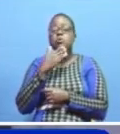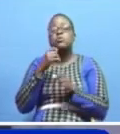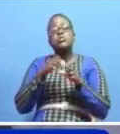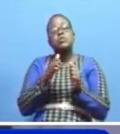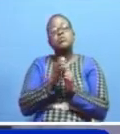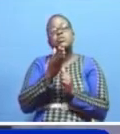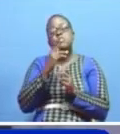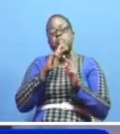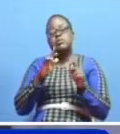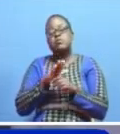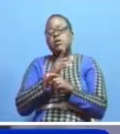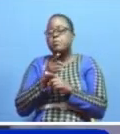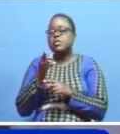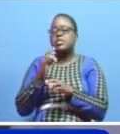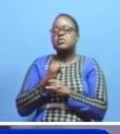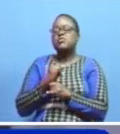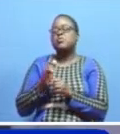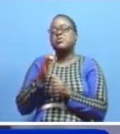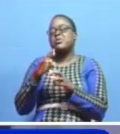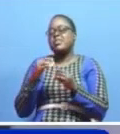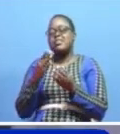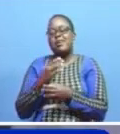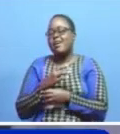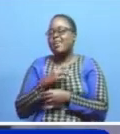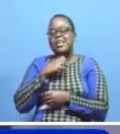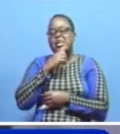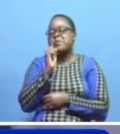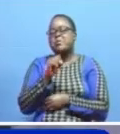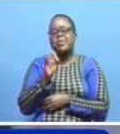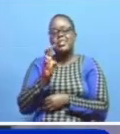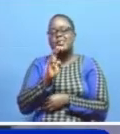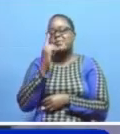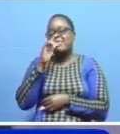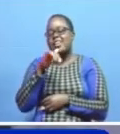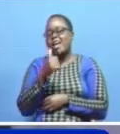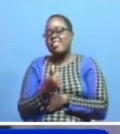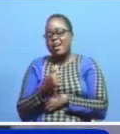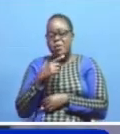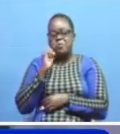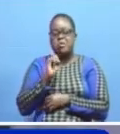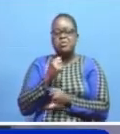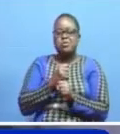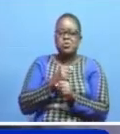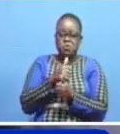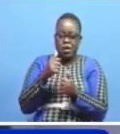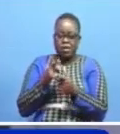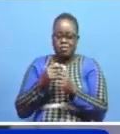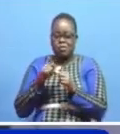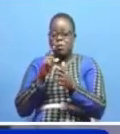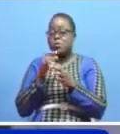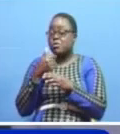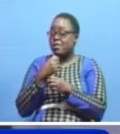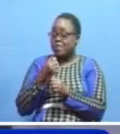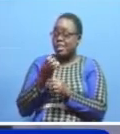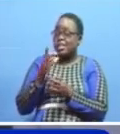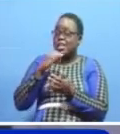na kuna mugo indi weo hapa ito unengio tuwa nago. Egatu sisiyo mundunge ulo utona atuende. So kila tuweka pano ile sieto